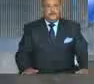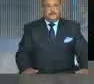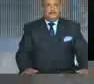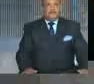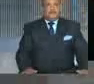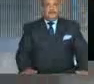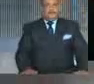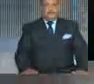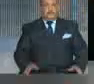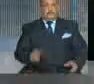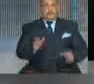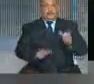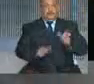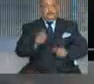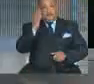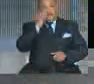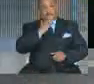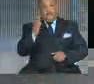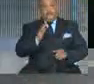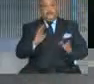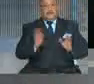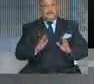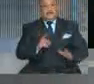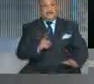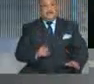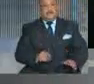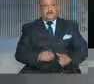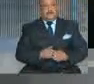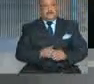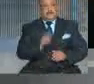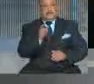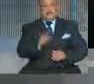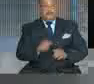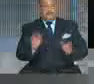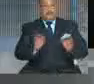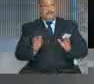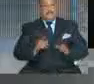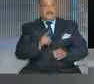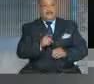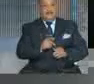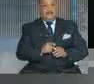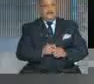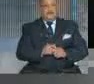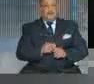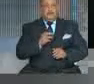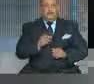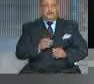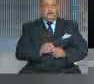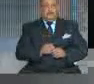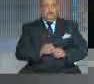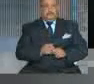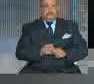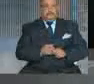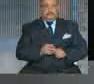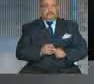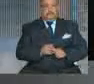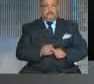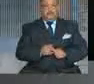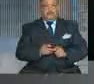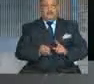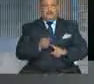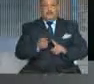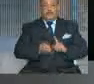القبودي. شاركت في أول عملية عام 45 في مسرحية بين